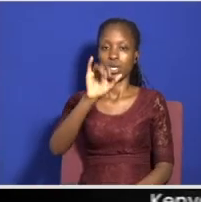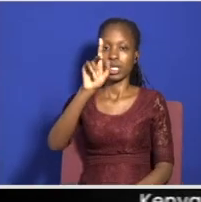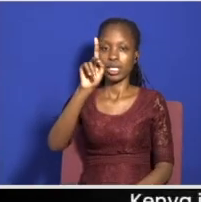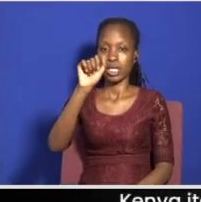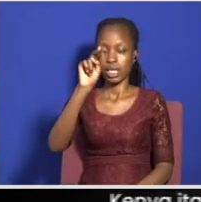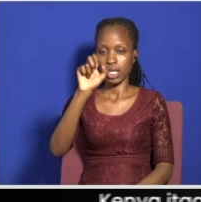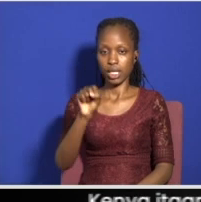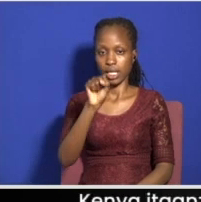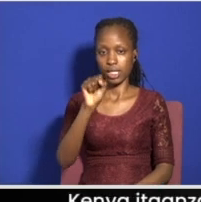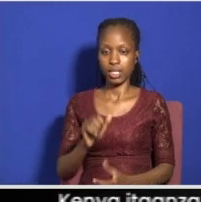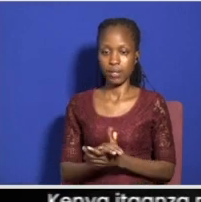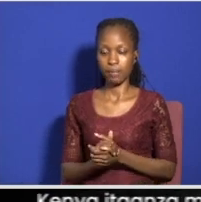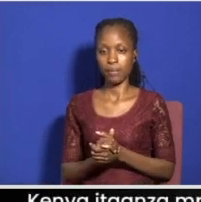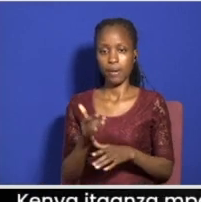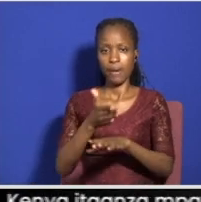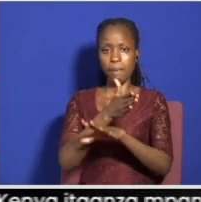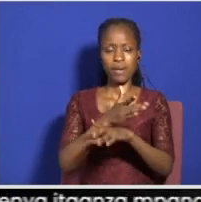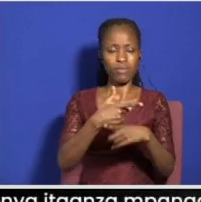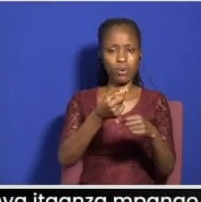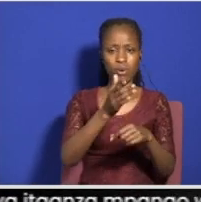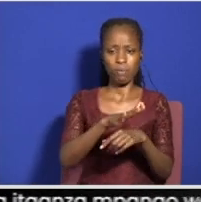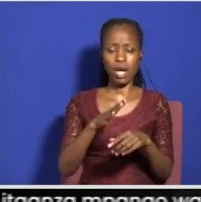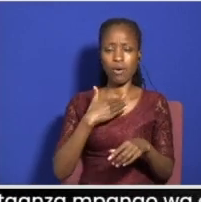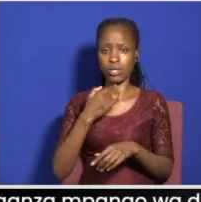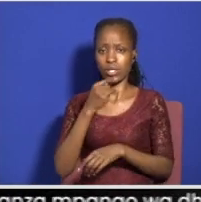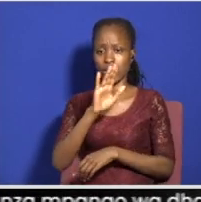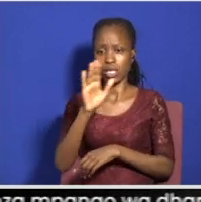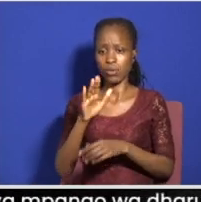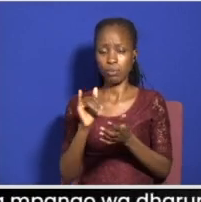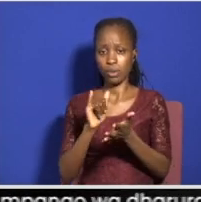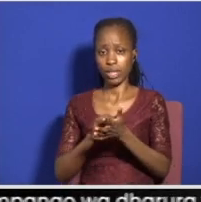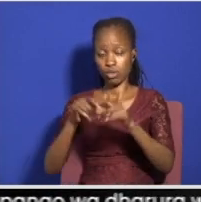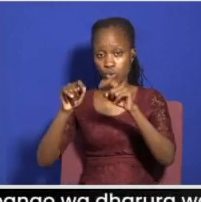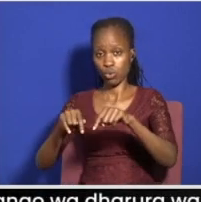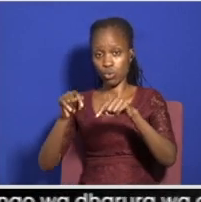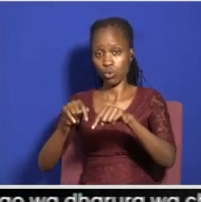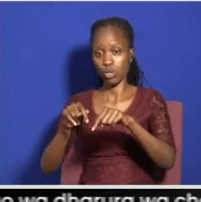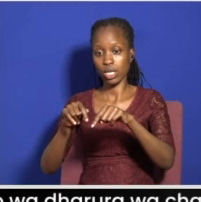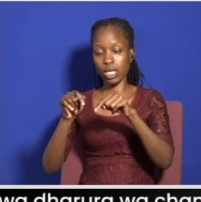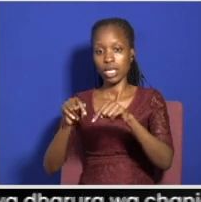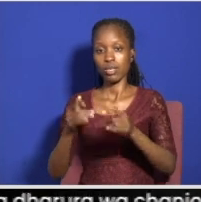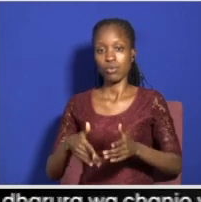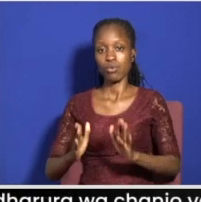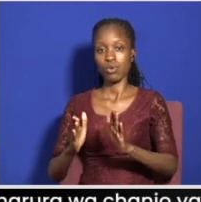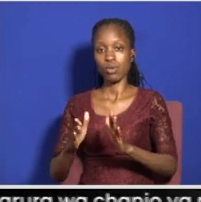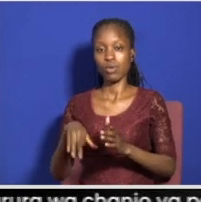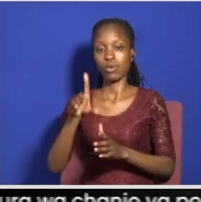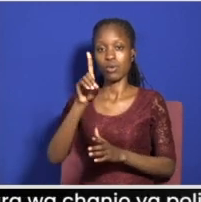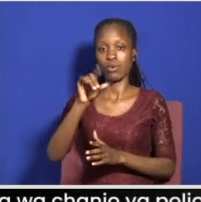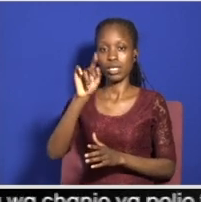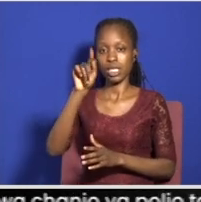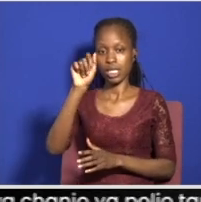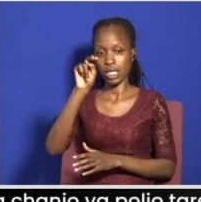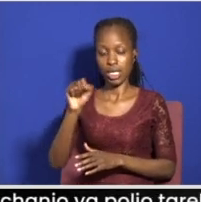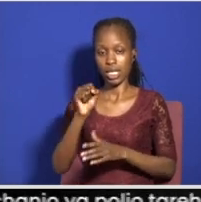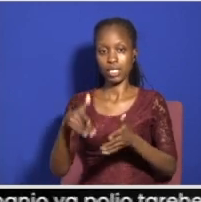na mtazamaji, ila kabla ya hayo ni kuarifu tu kuwa basi leo hii ni siku ya kuzaliwa ya Dickens Luvanda.